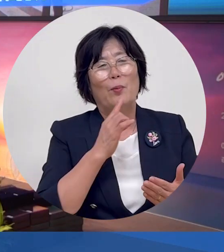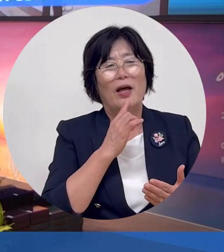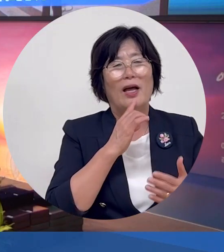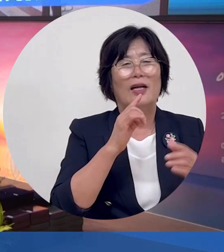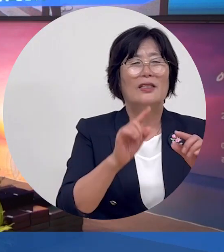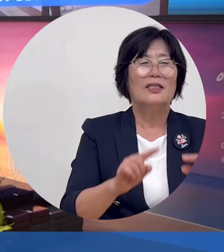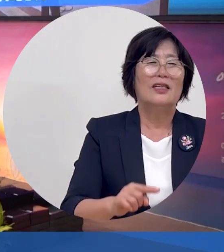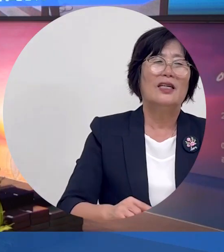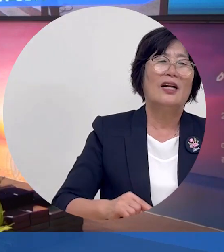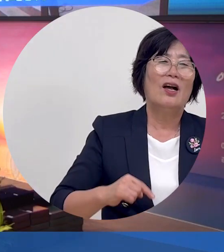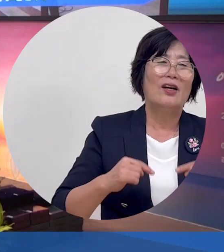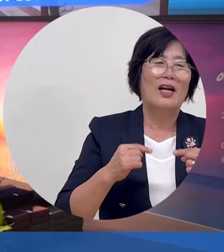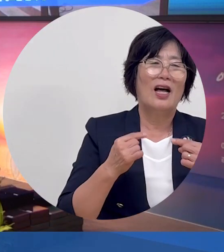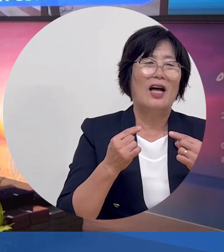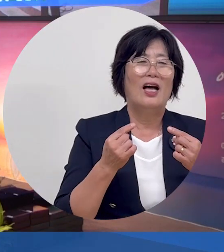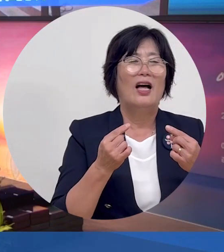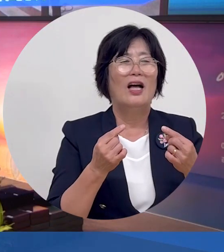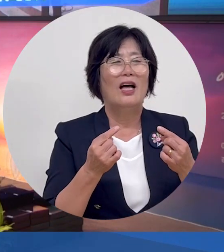은혜로만